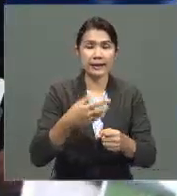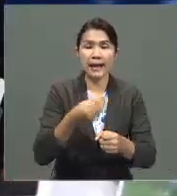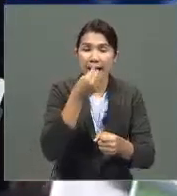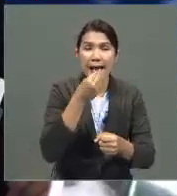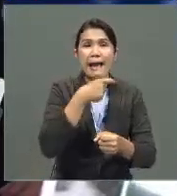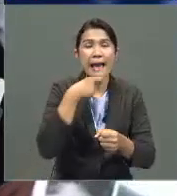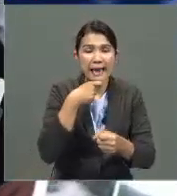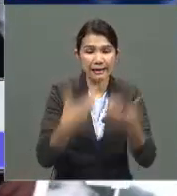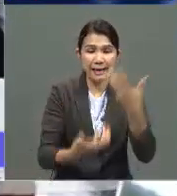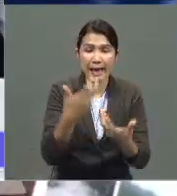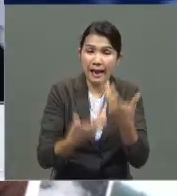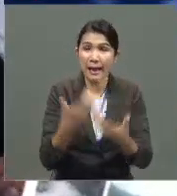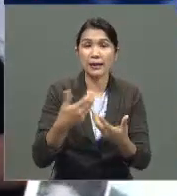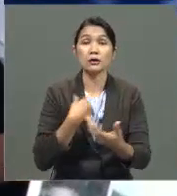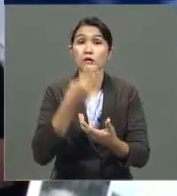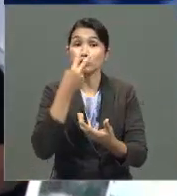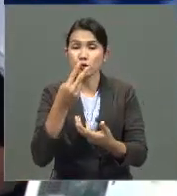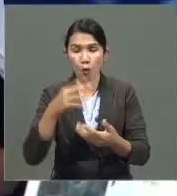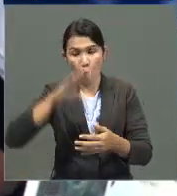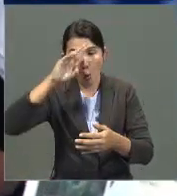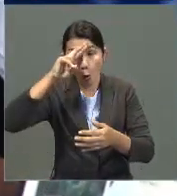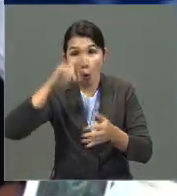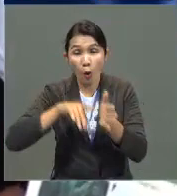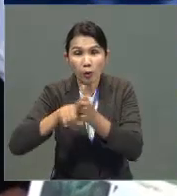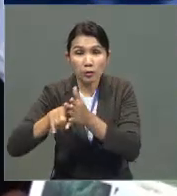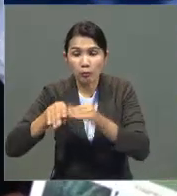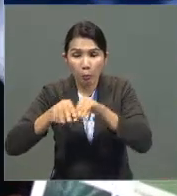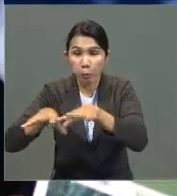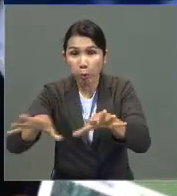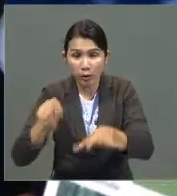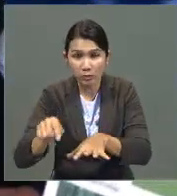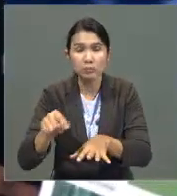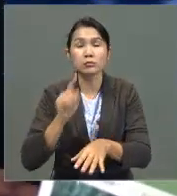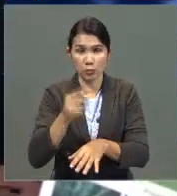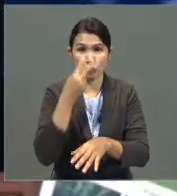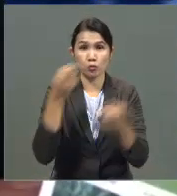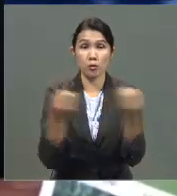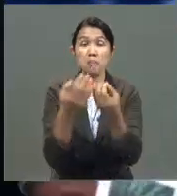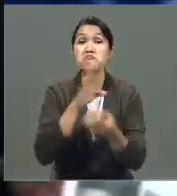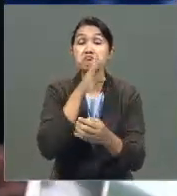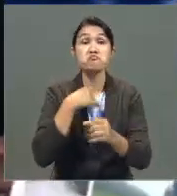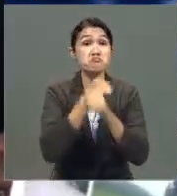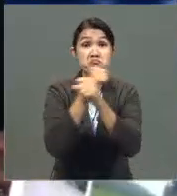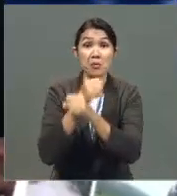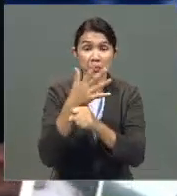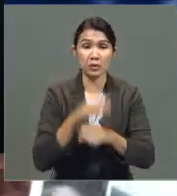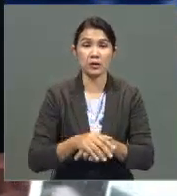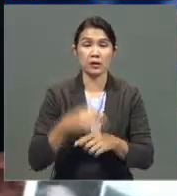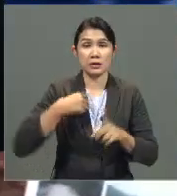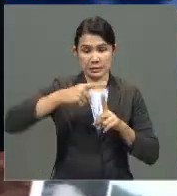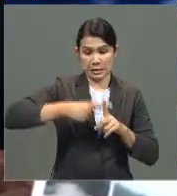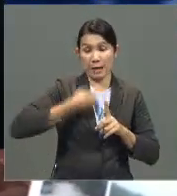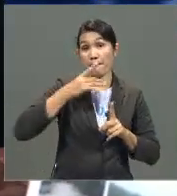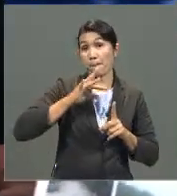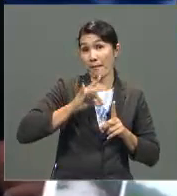างๆนะครับไปแล้วก็ไปดูในส่วนของโรคระบาดนะซึ่งตรงนี้ผมคิดว่ามันจะเป็นผลกระทบถ้าเราไม่ป้องกันตั้งแต่ภายในเดือนสิงห